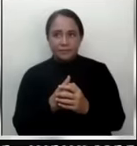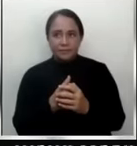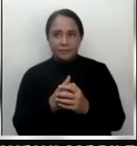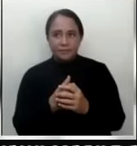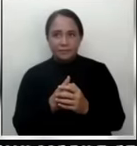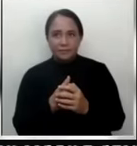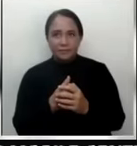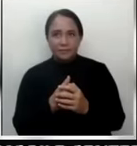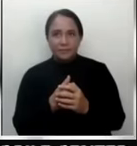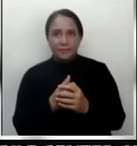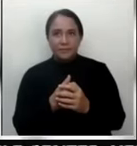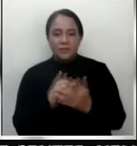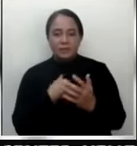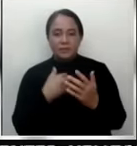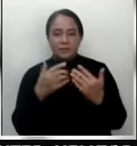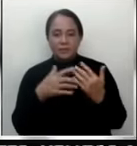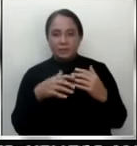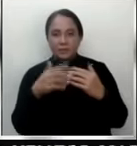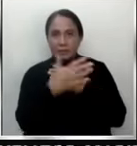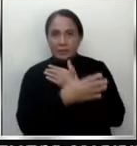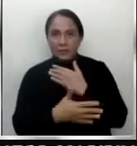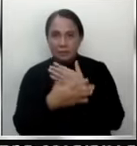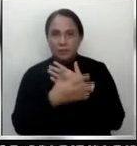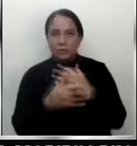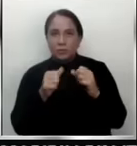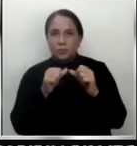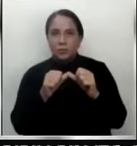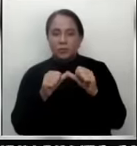bigger nations are going on a